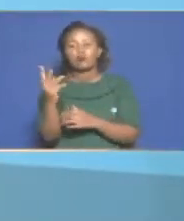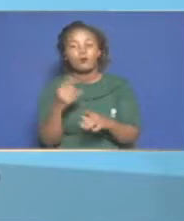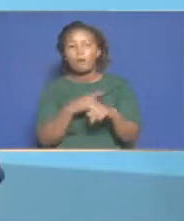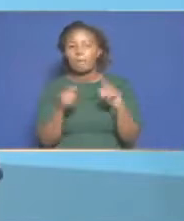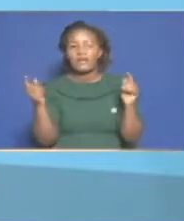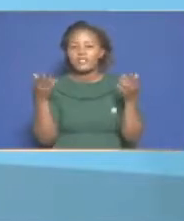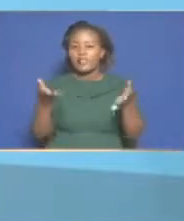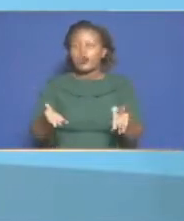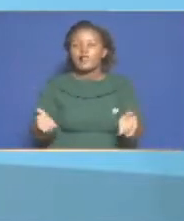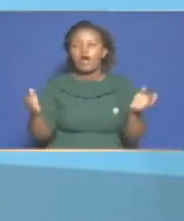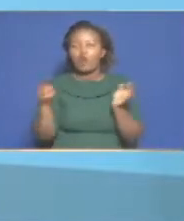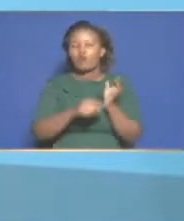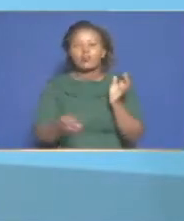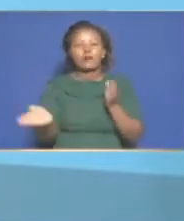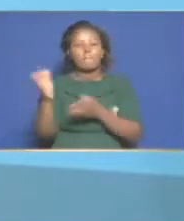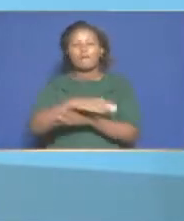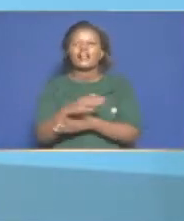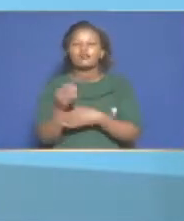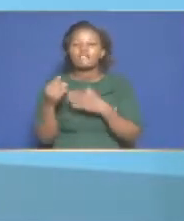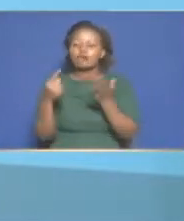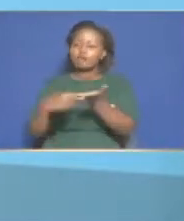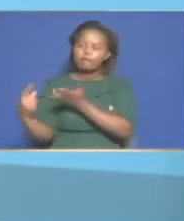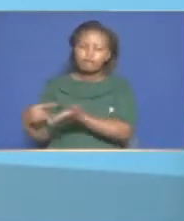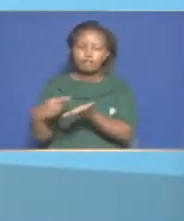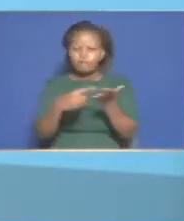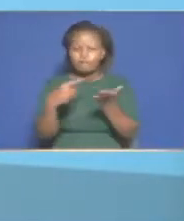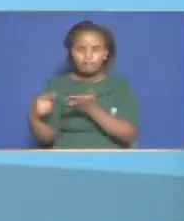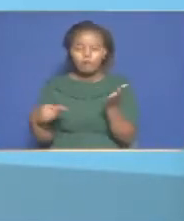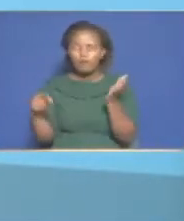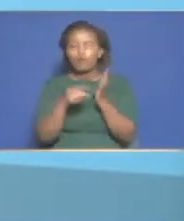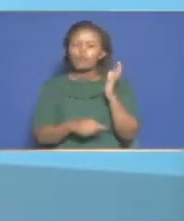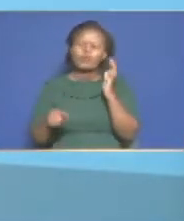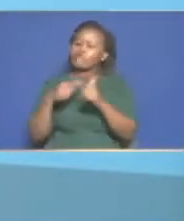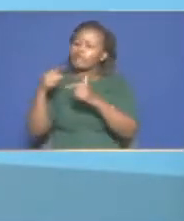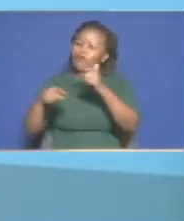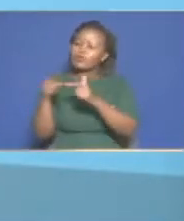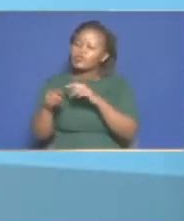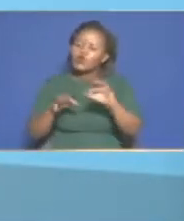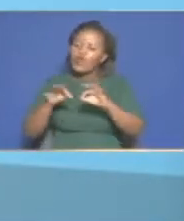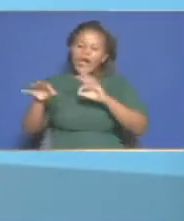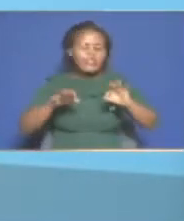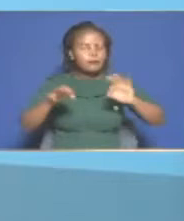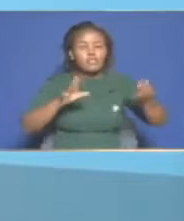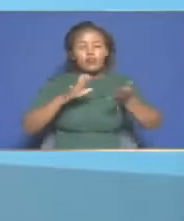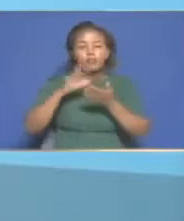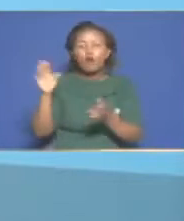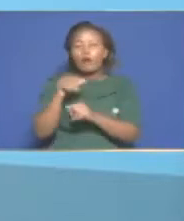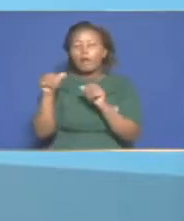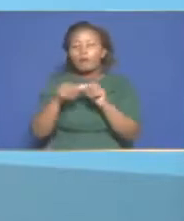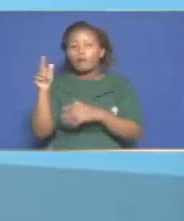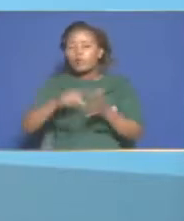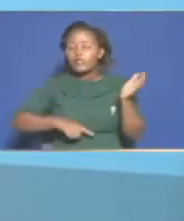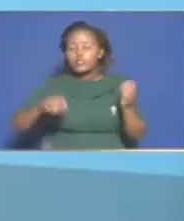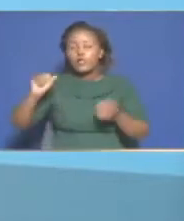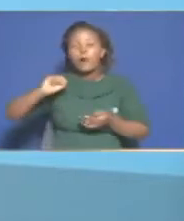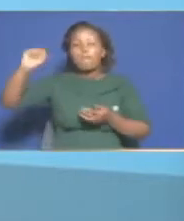sasa hivi mtazamaji, tukirejea hapa kwenye studio, kunao mjadala ambao tutakuwa tunazidi kuandaa hususan kuhusiana na hali ya kisiasa humu